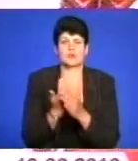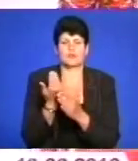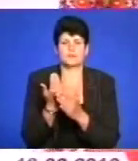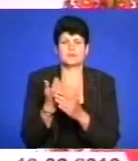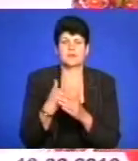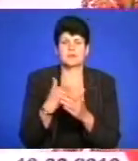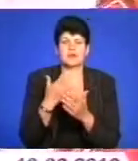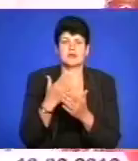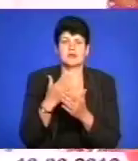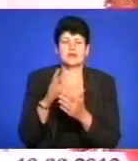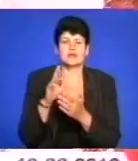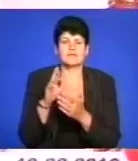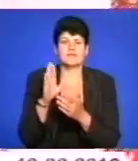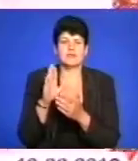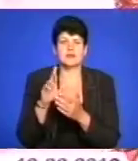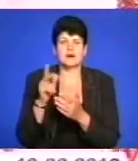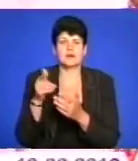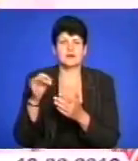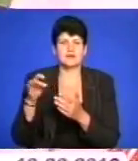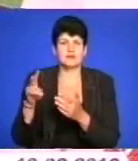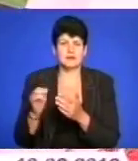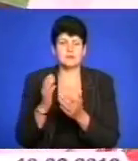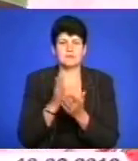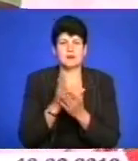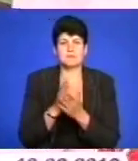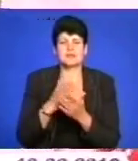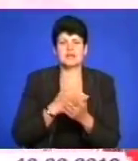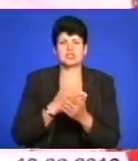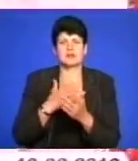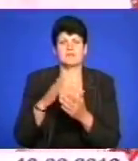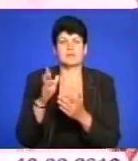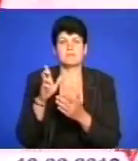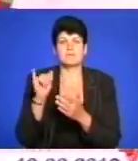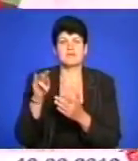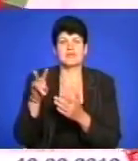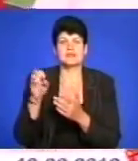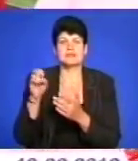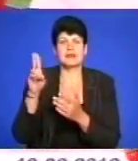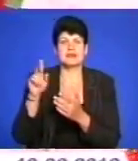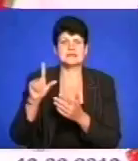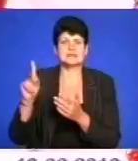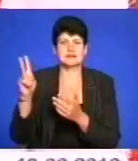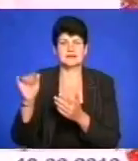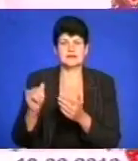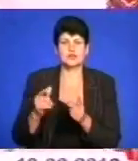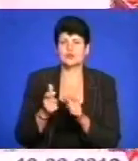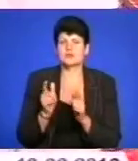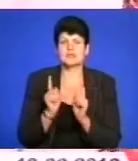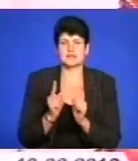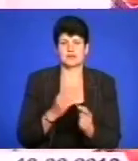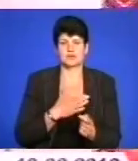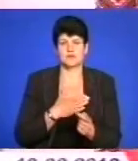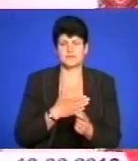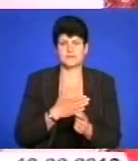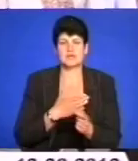Ми ягілки маємо, і весілля наше білецьке, так, наші ягілки білецькі ми співаємо, такі суто наші.